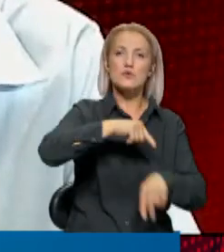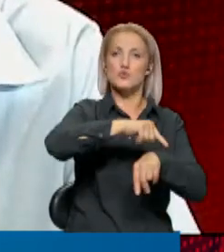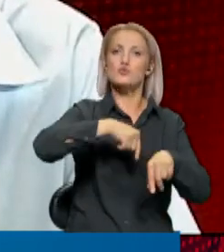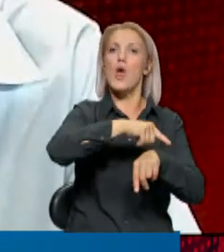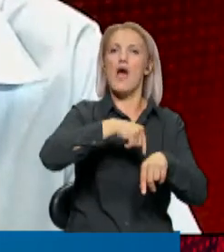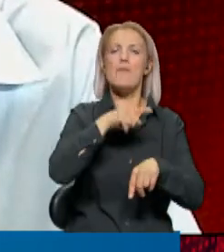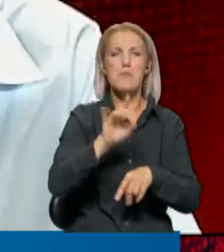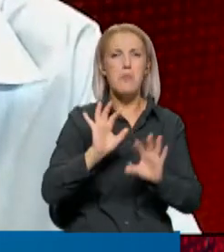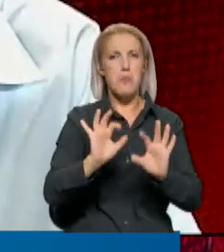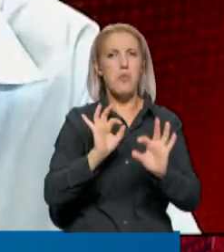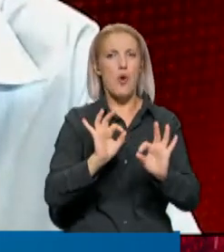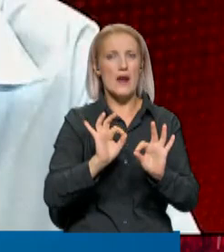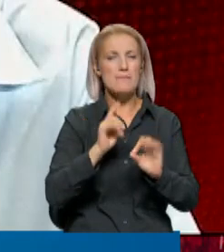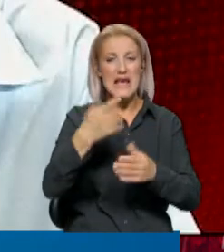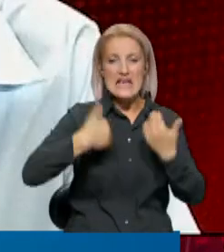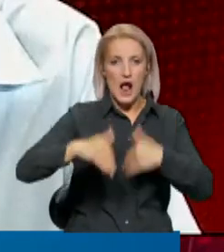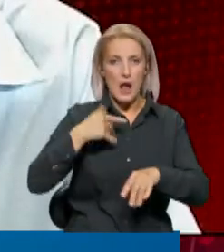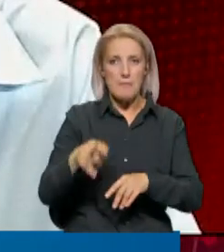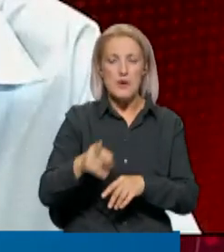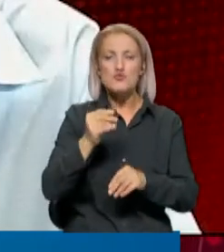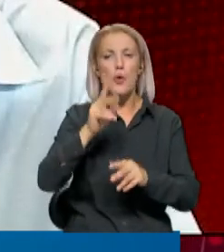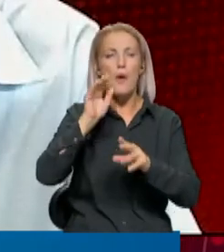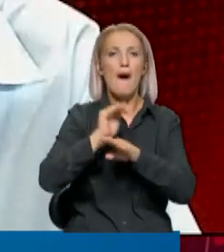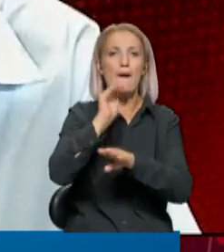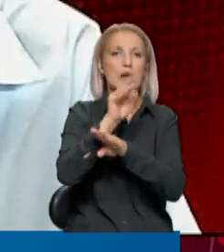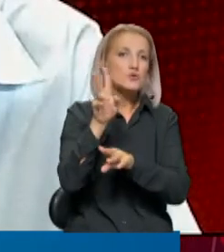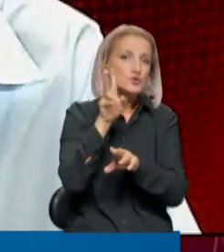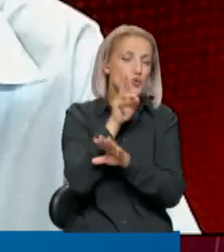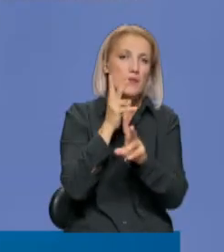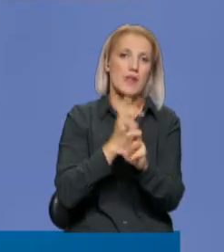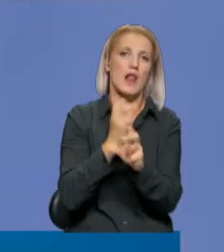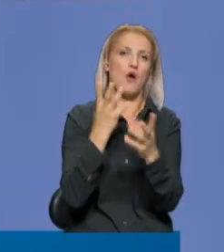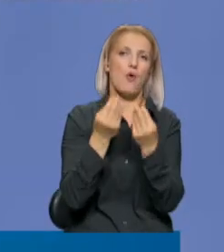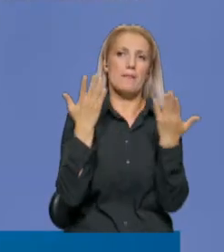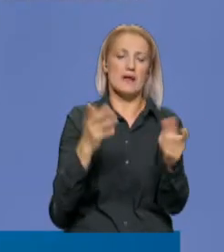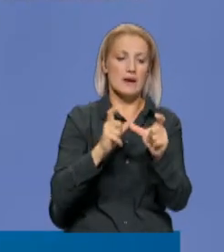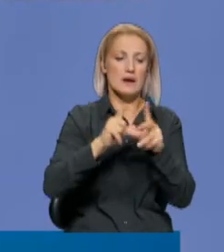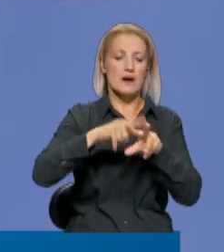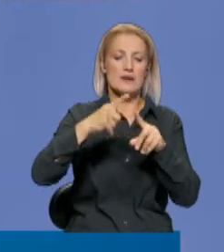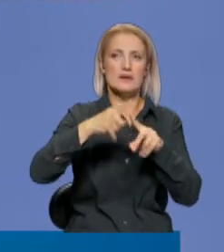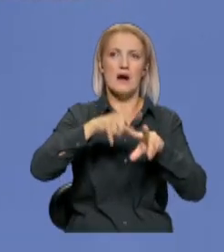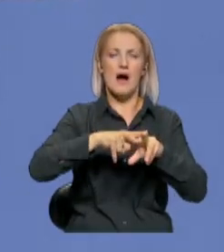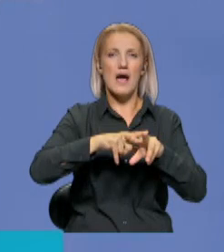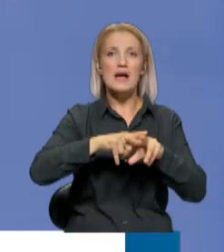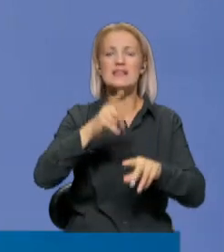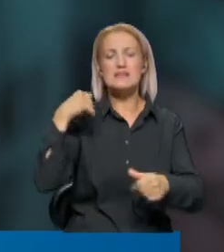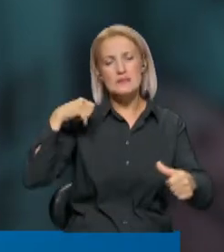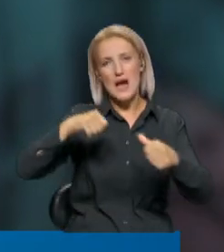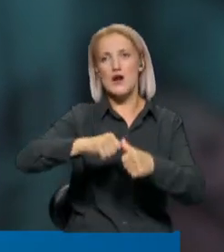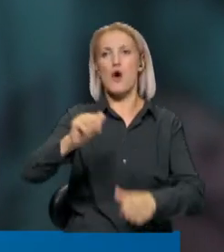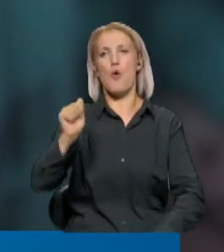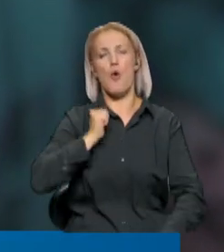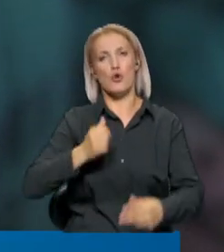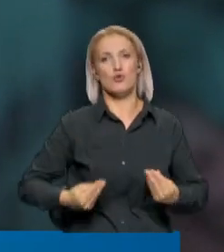süreç. Bu da böylesi bir yaralanmada çok hayati sonuçlar doğurabilecek. GATA'yı tekrar şanlı ordumuza teslim edeceğiz.